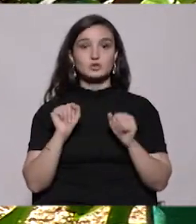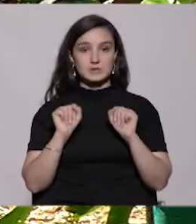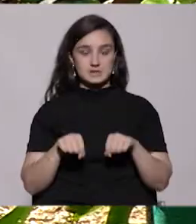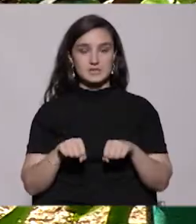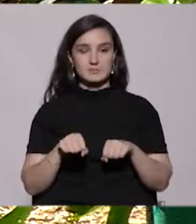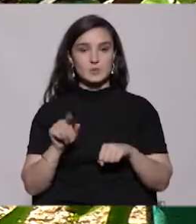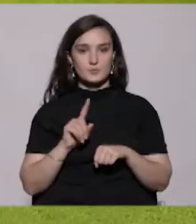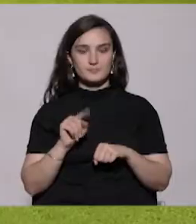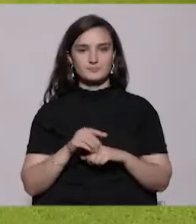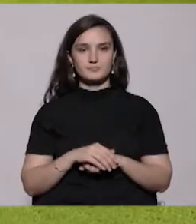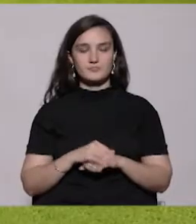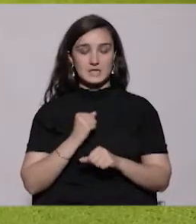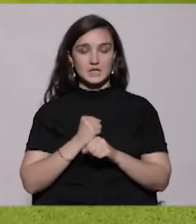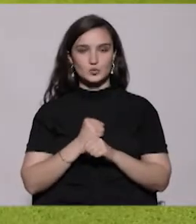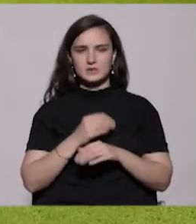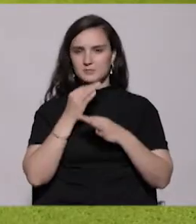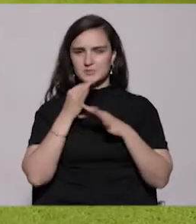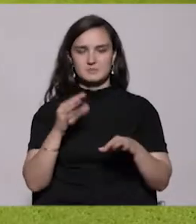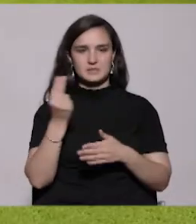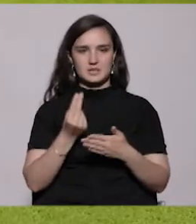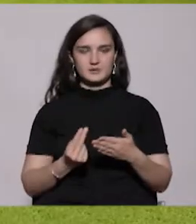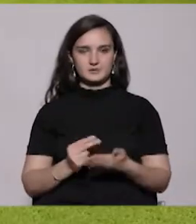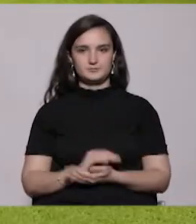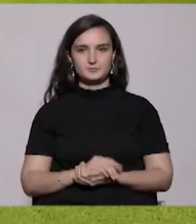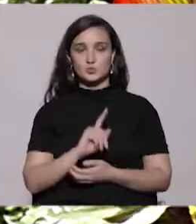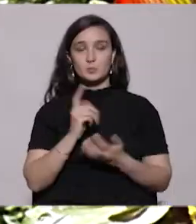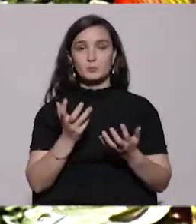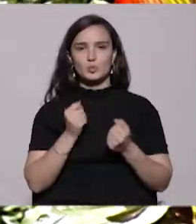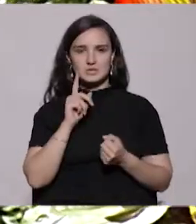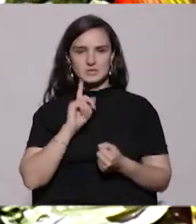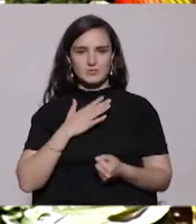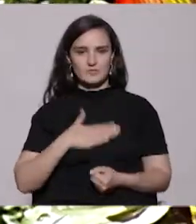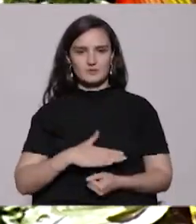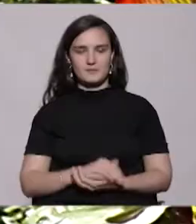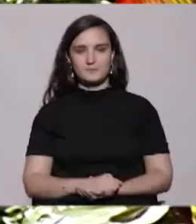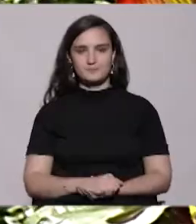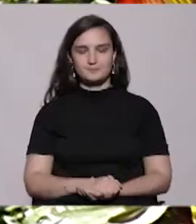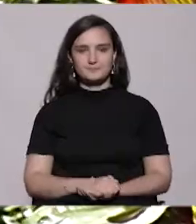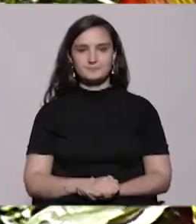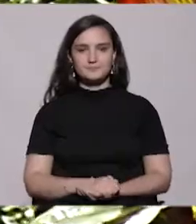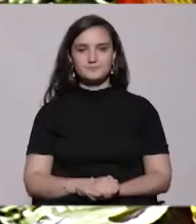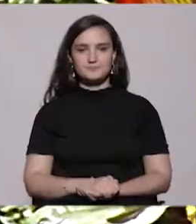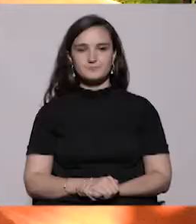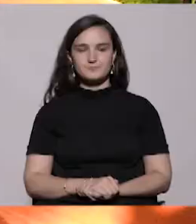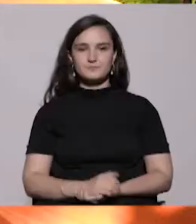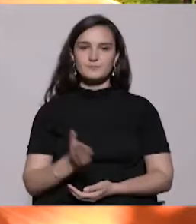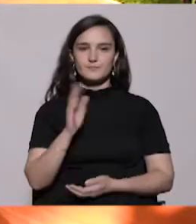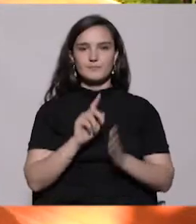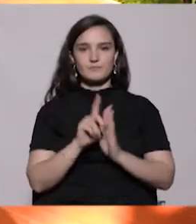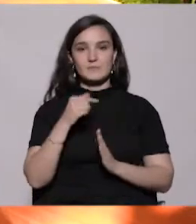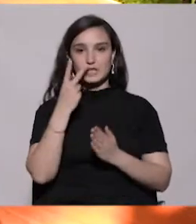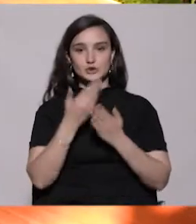შეიძლება, რომ გააკეთოთ ნებისმიერი ნახატი, რომ მიიღოთ სიამოვნება. კარგით. მოდით დავიწყოთ,